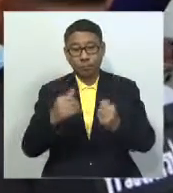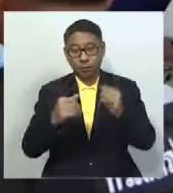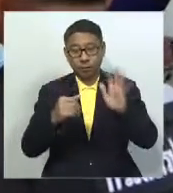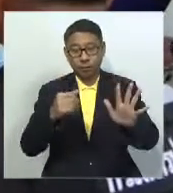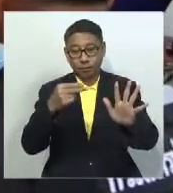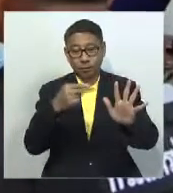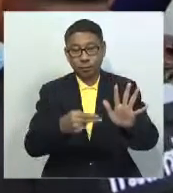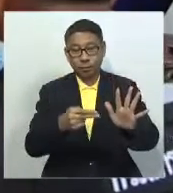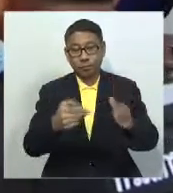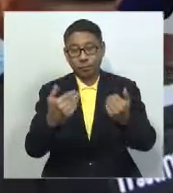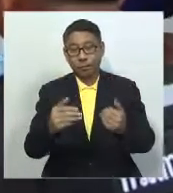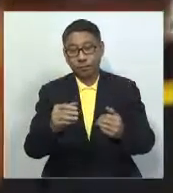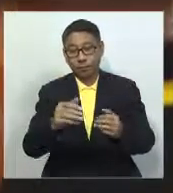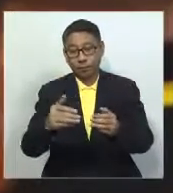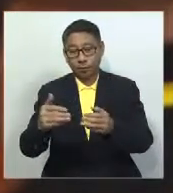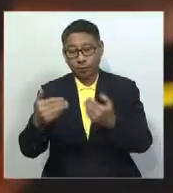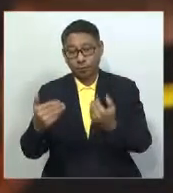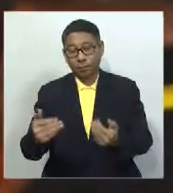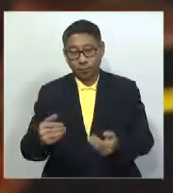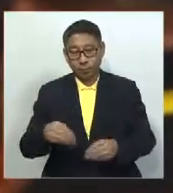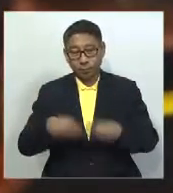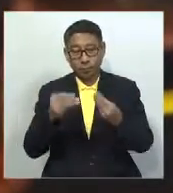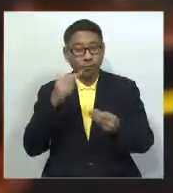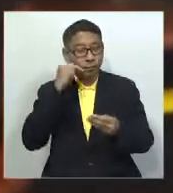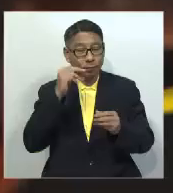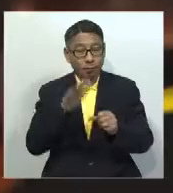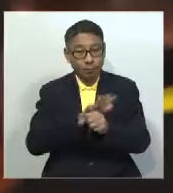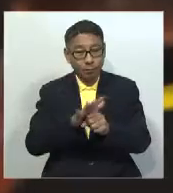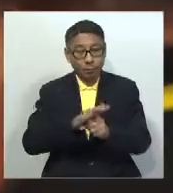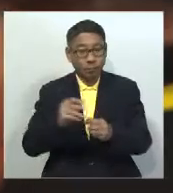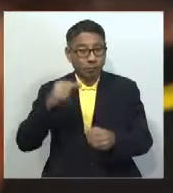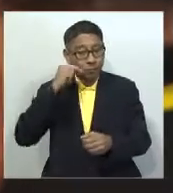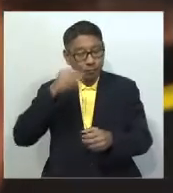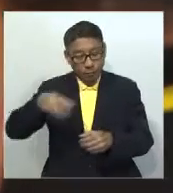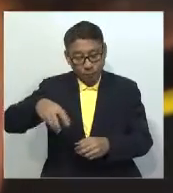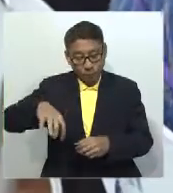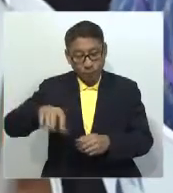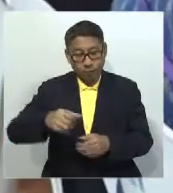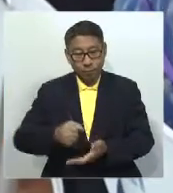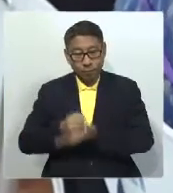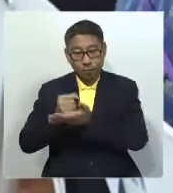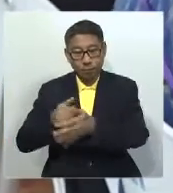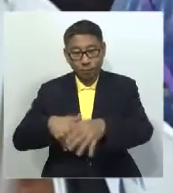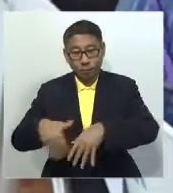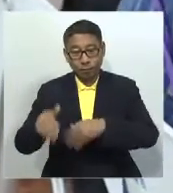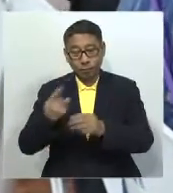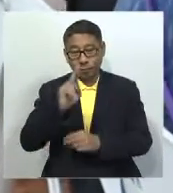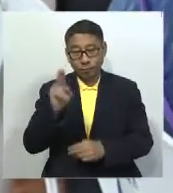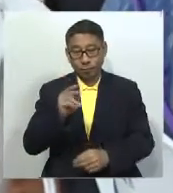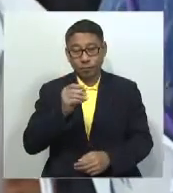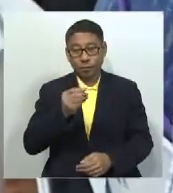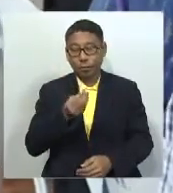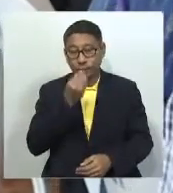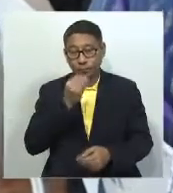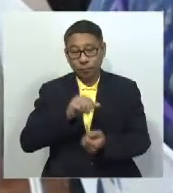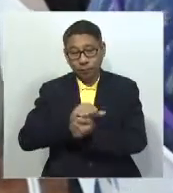มาณ 50,000 ลูกบาศก์เมตรเพื่อที่จะทำให้มีน้ำเพียงพอในการผลิตเป็นน้ำประปาสำหรับให้ชาวบ้านใช้อุปโภคบริโภ